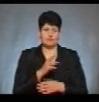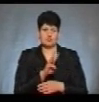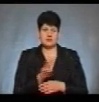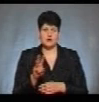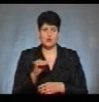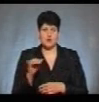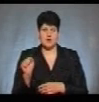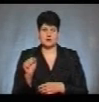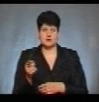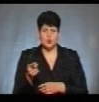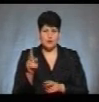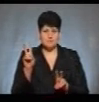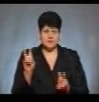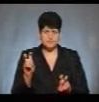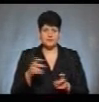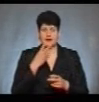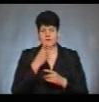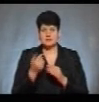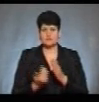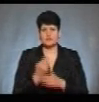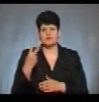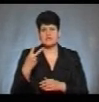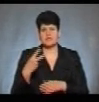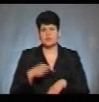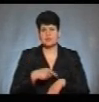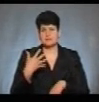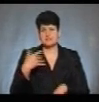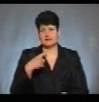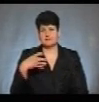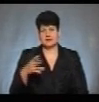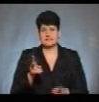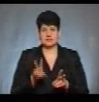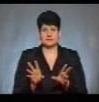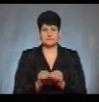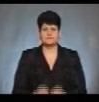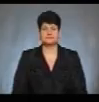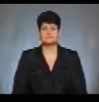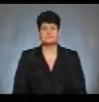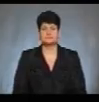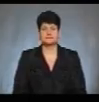UA Тернопіль. Наступний випуск новин дивіться о 20:50. Залишайтеся з UA Тернопіль.